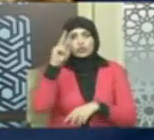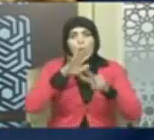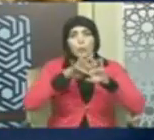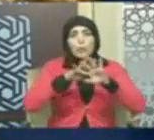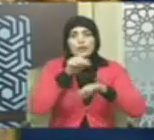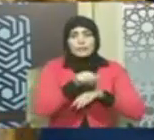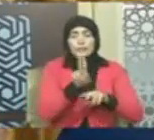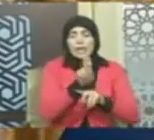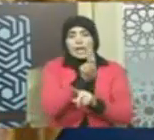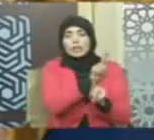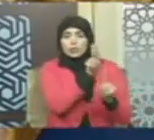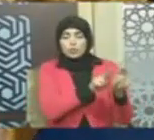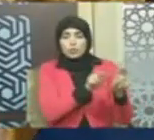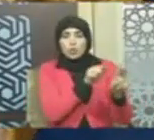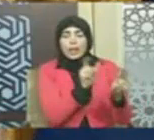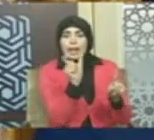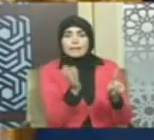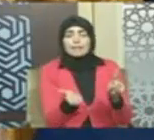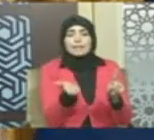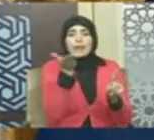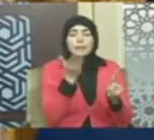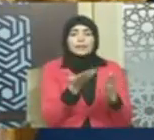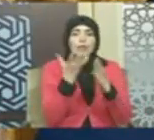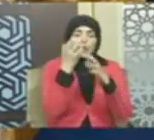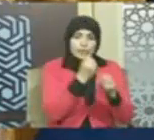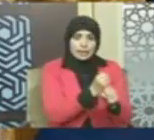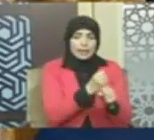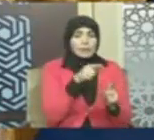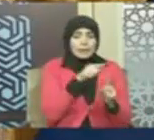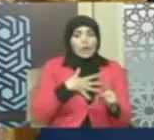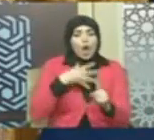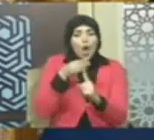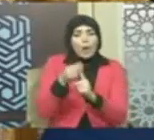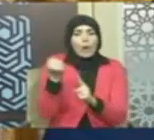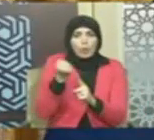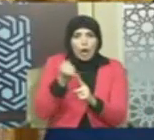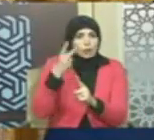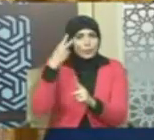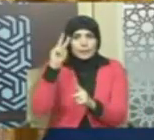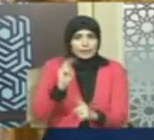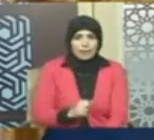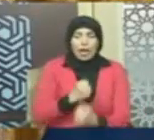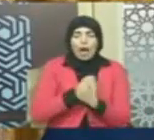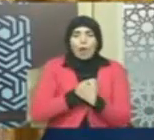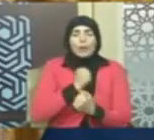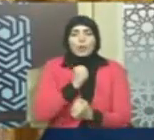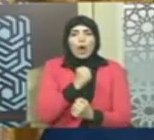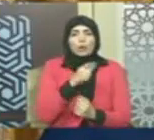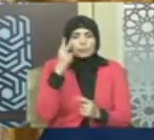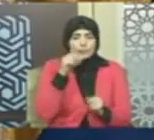يوما: من أحب الناس إليك يا رسول الله صلى الله عليه